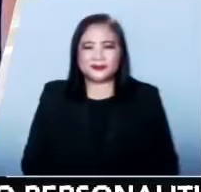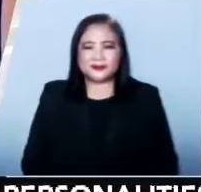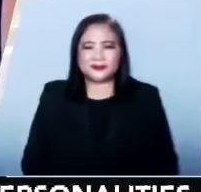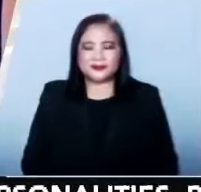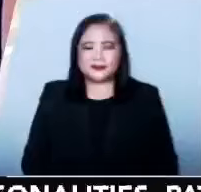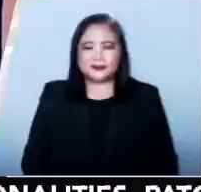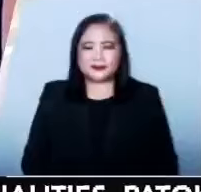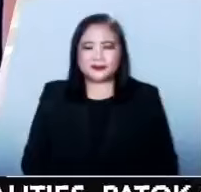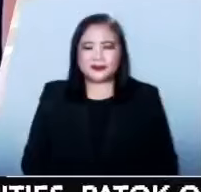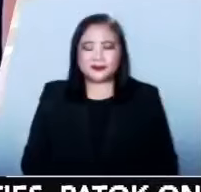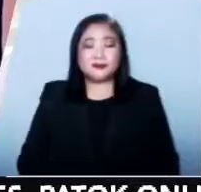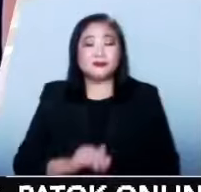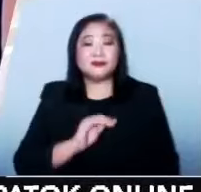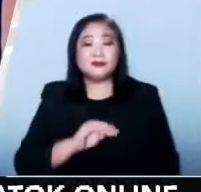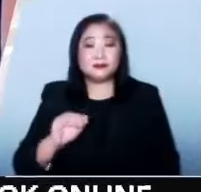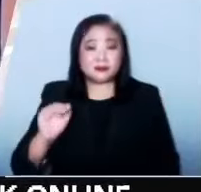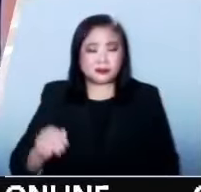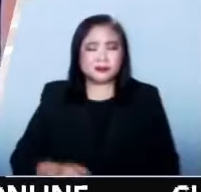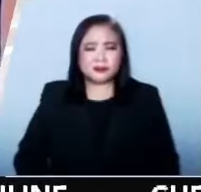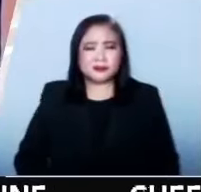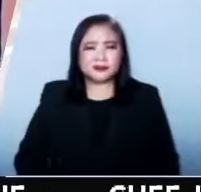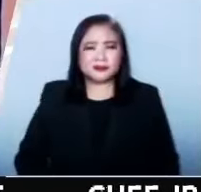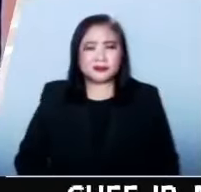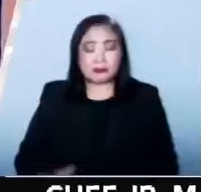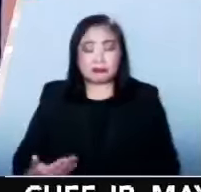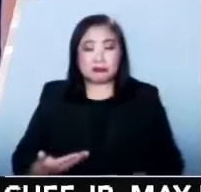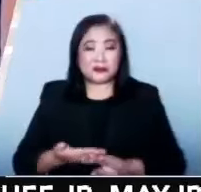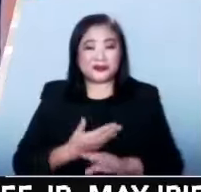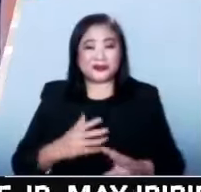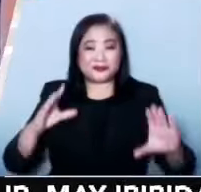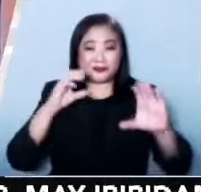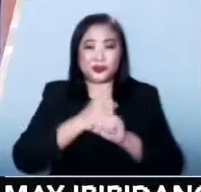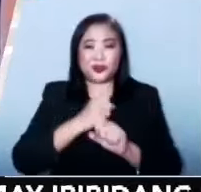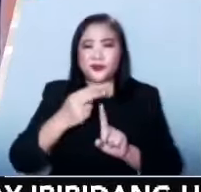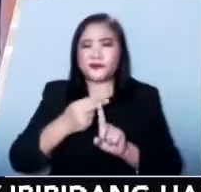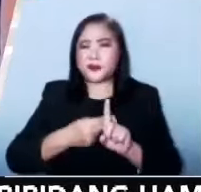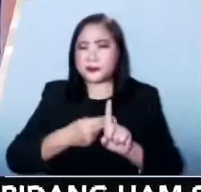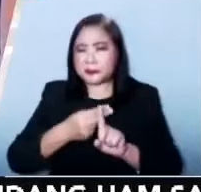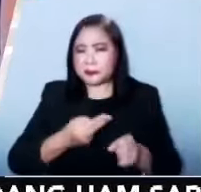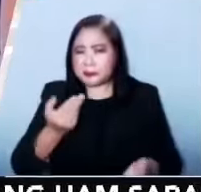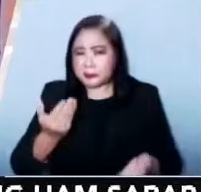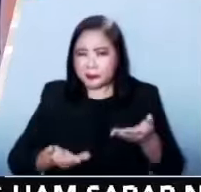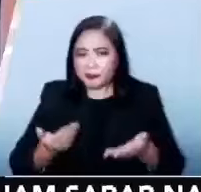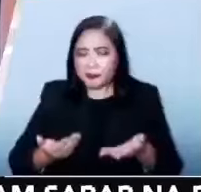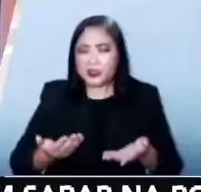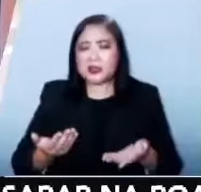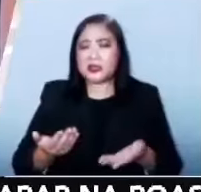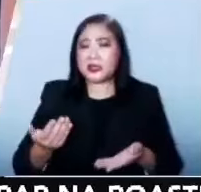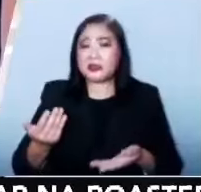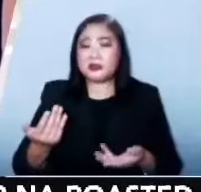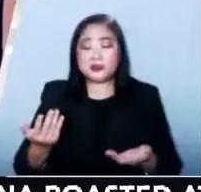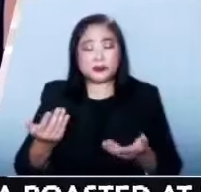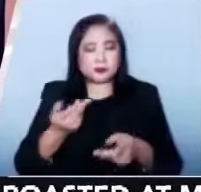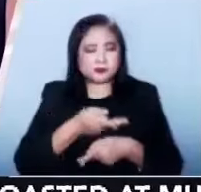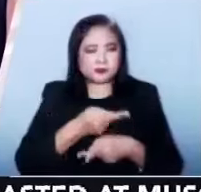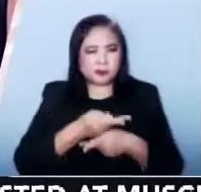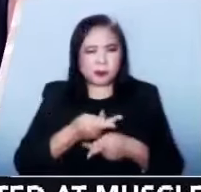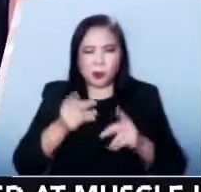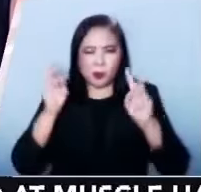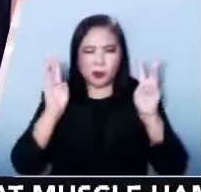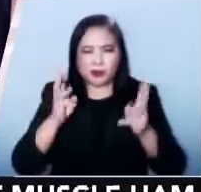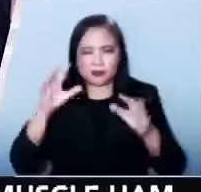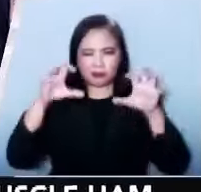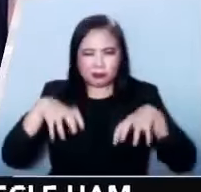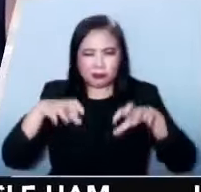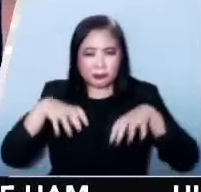Mga kapuso, bago matapos ang buwan ng Nobyembre, posibleng may panibagong sama ng panahon tayong babantayan. Ayon po sa PAGASA, posibleng magkaroon